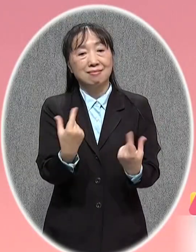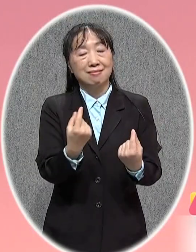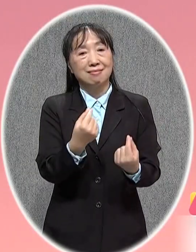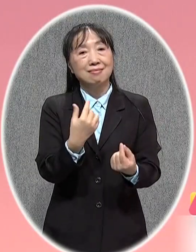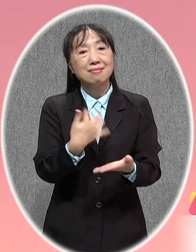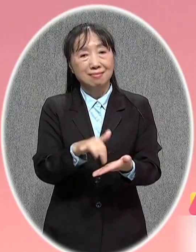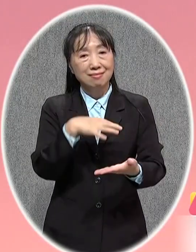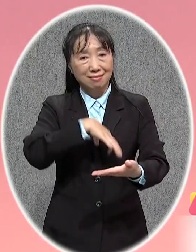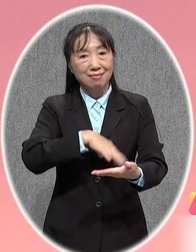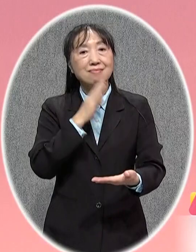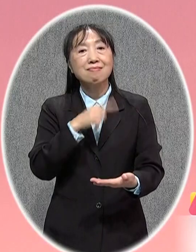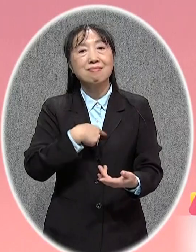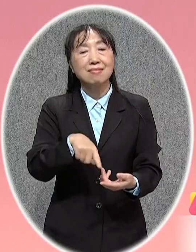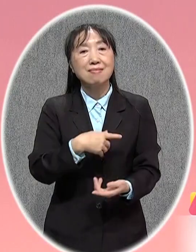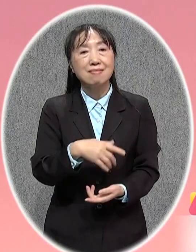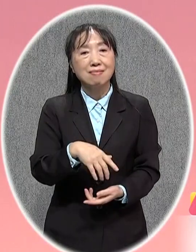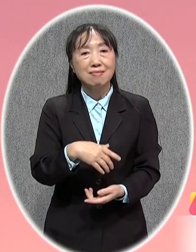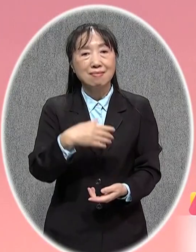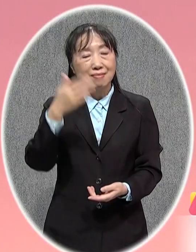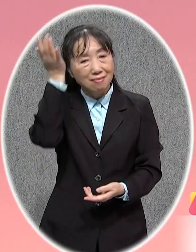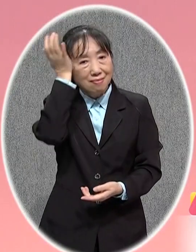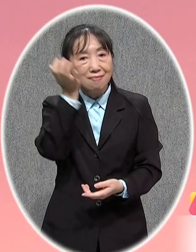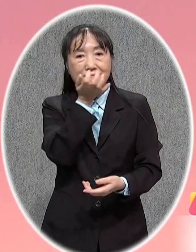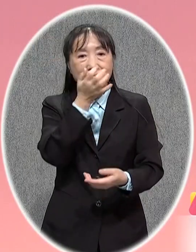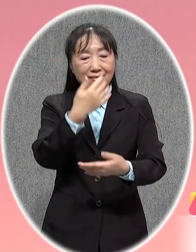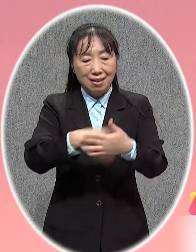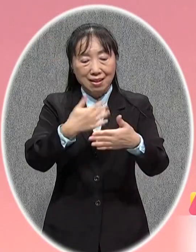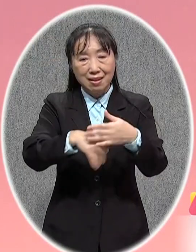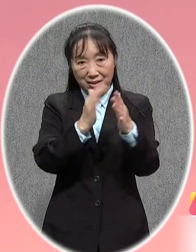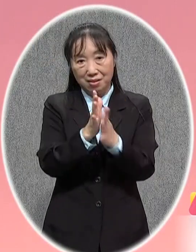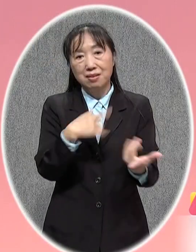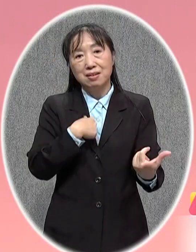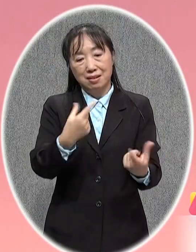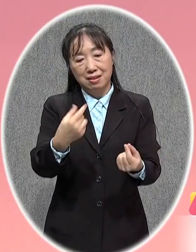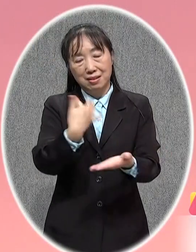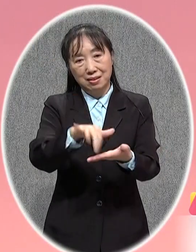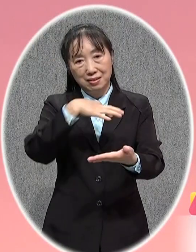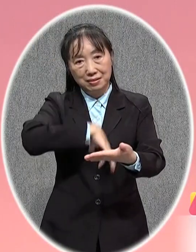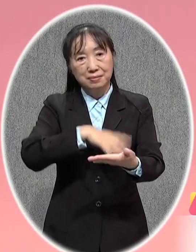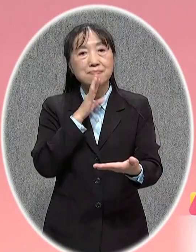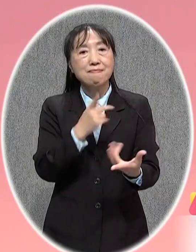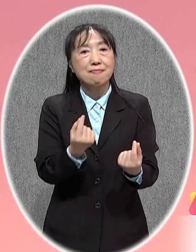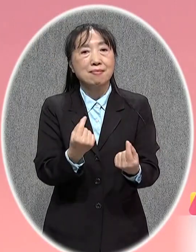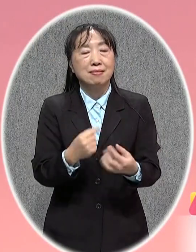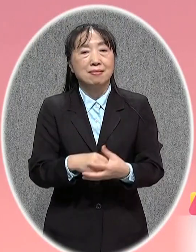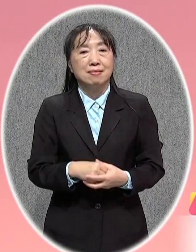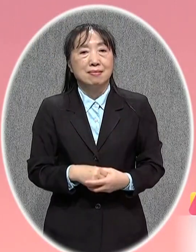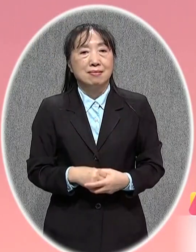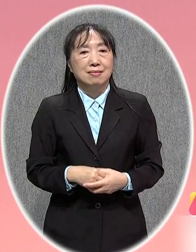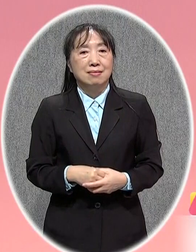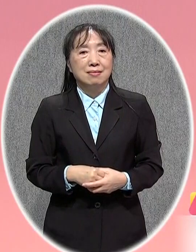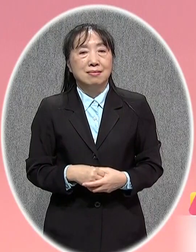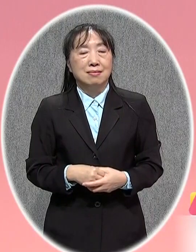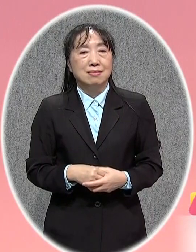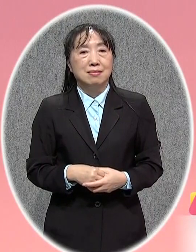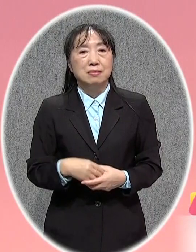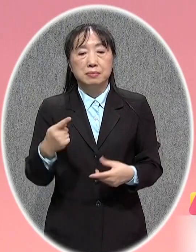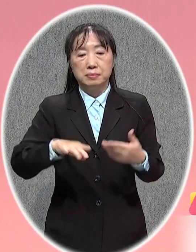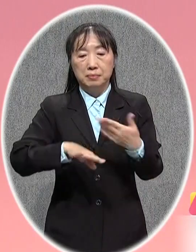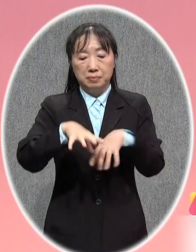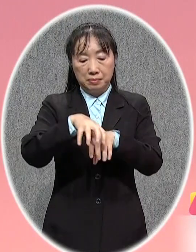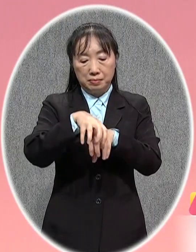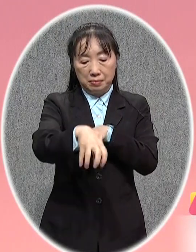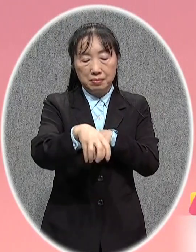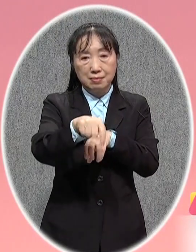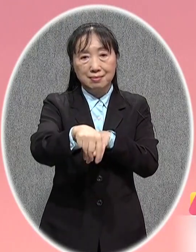是。减碳是不是空污议题？这些都是。所以呢，我认为呢，其实外推方